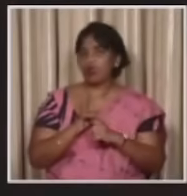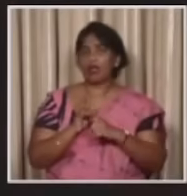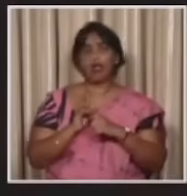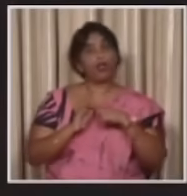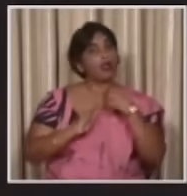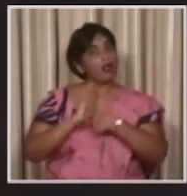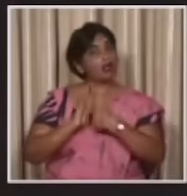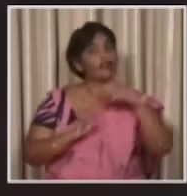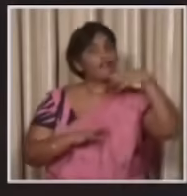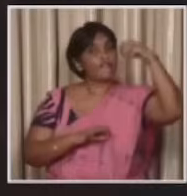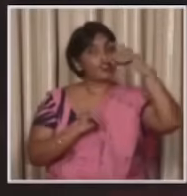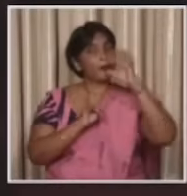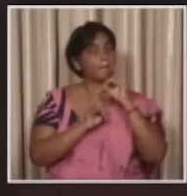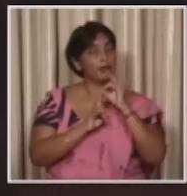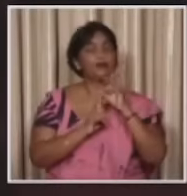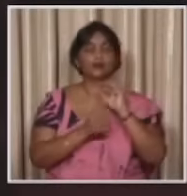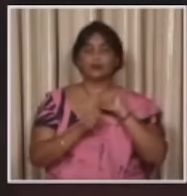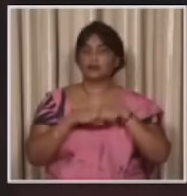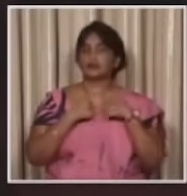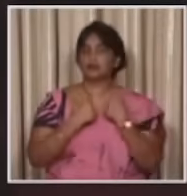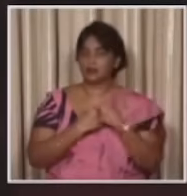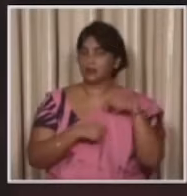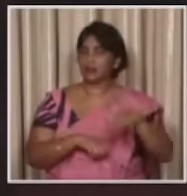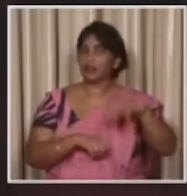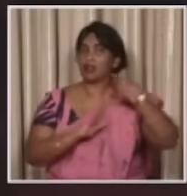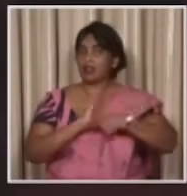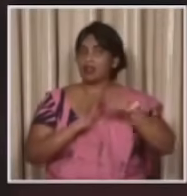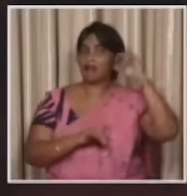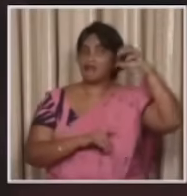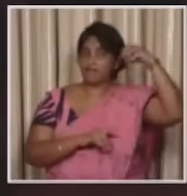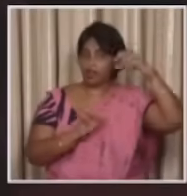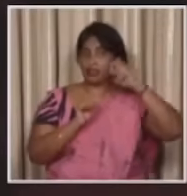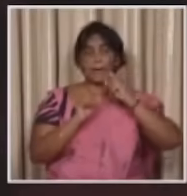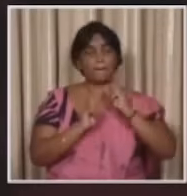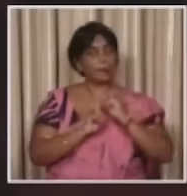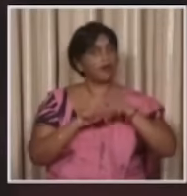පුද්ගලික සමාගම. දැන් ලංකා විදුලි පුද්ගලිකම සමාගම කියලා ඒක පෞද්ගලික ආයතනයක්ද?